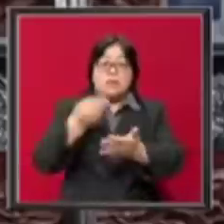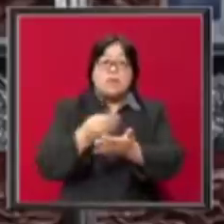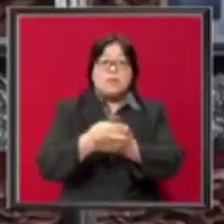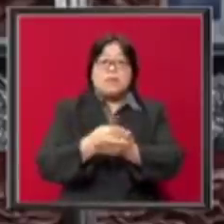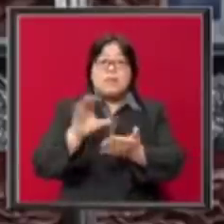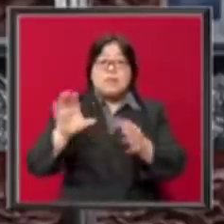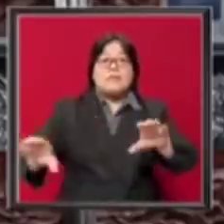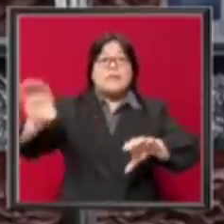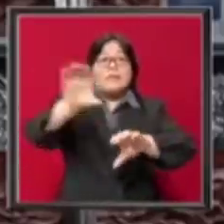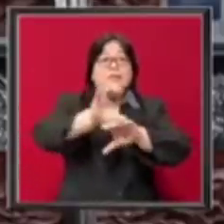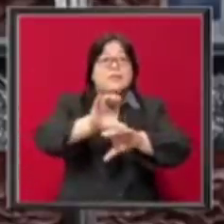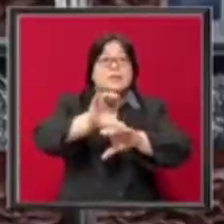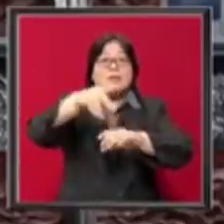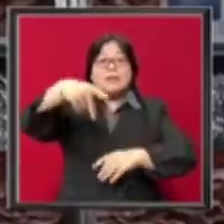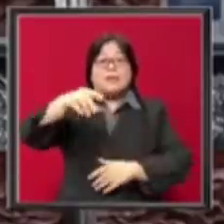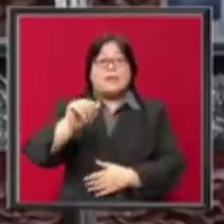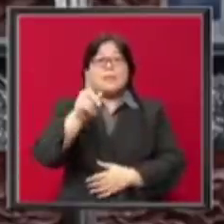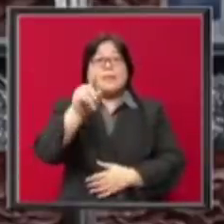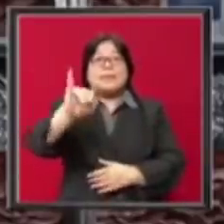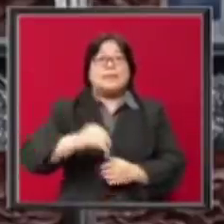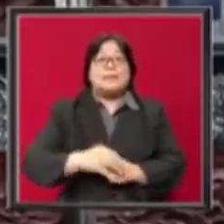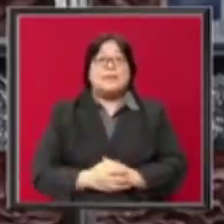peruntukan subsidi padi itu